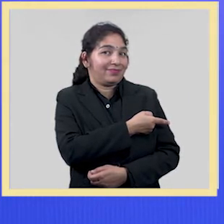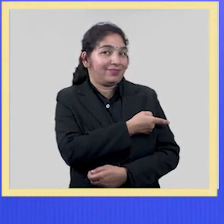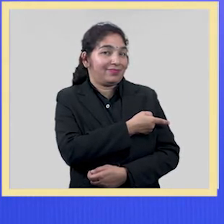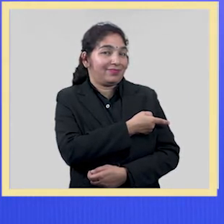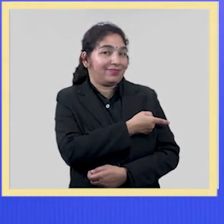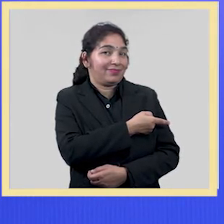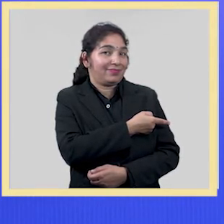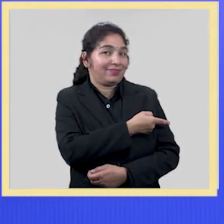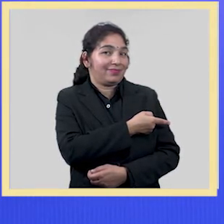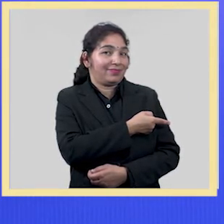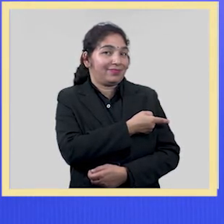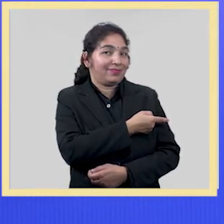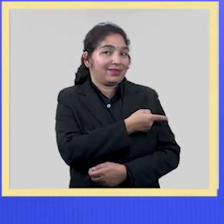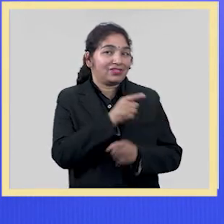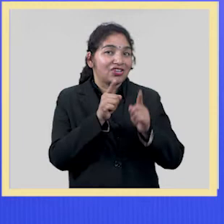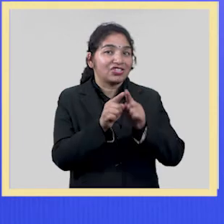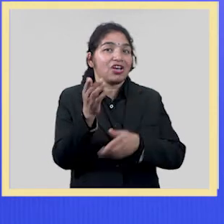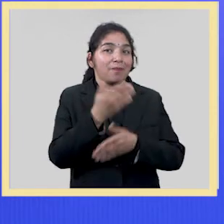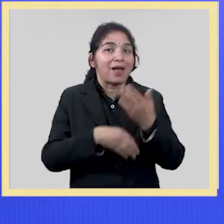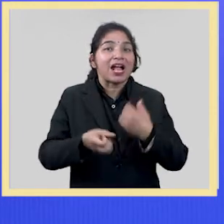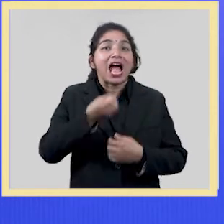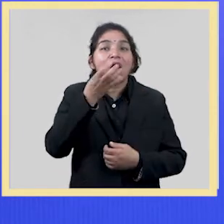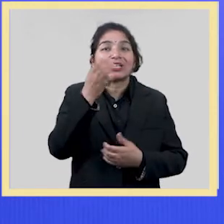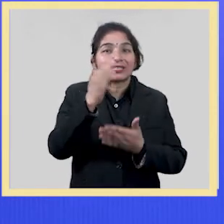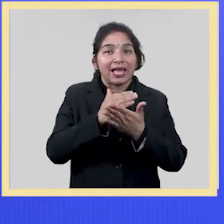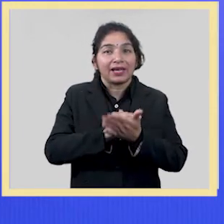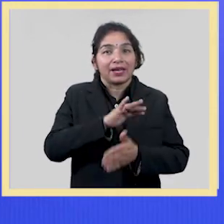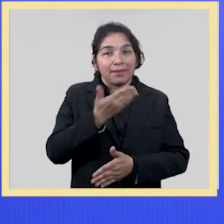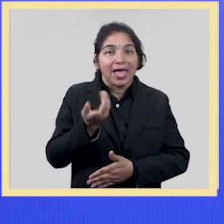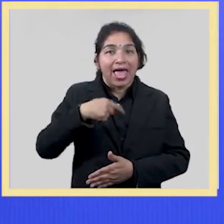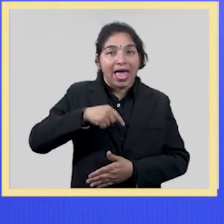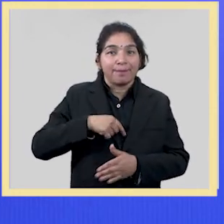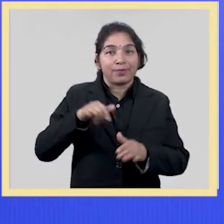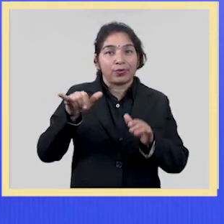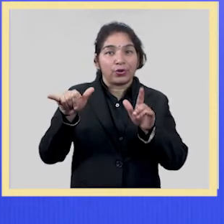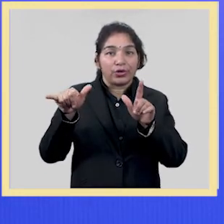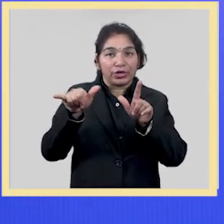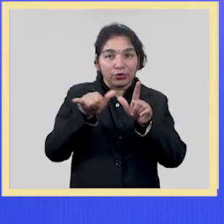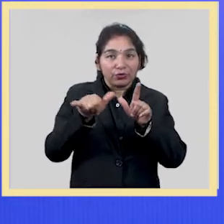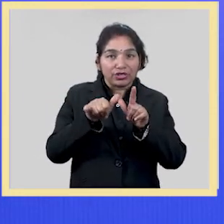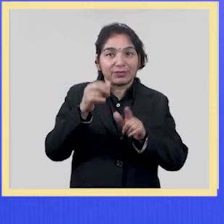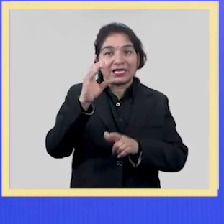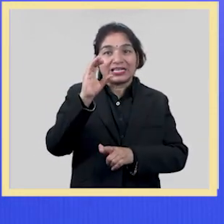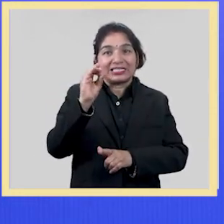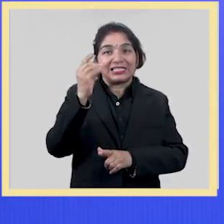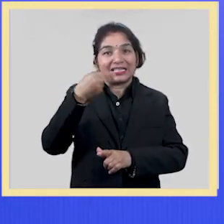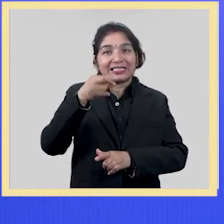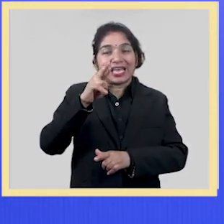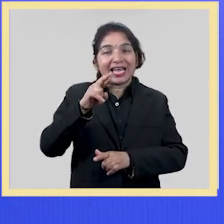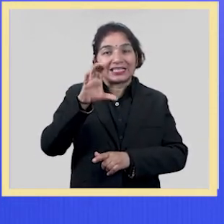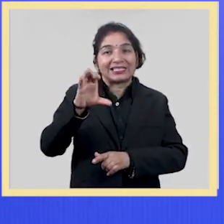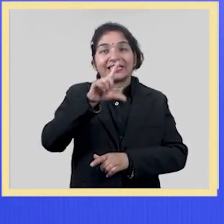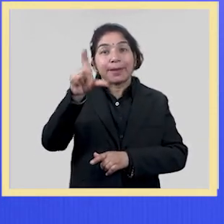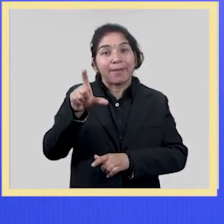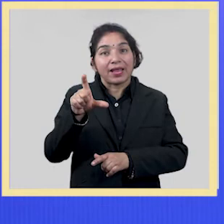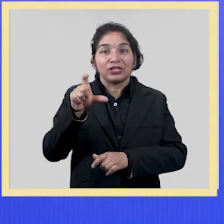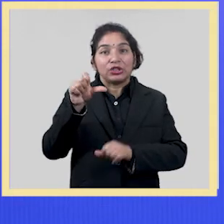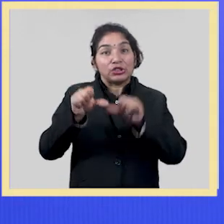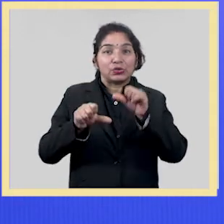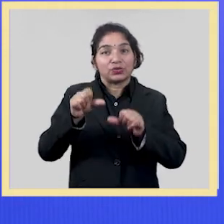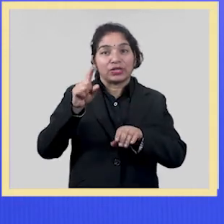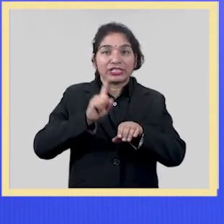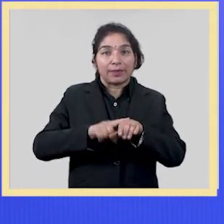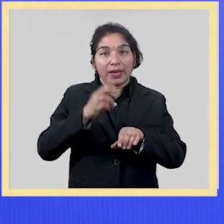dhrcnepal56@gmail.com पनि पठाउन सक्नुहुनेछ। साथै अपाङ्गता आवाज कार्यक्रमलाई हाम्रो युट्युब च्यानल डिएचआरसी नेपाल